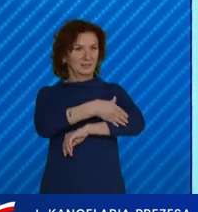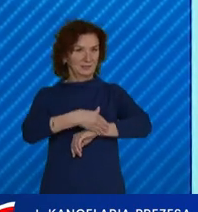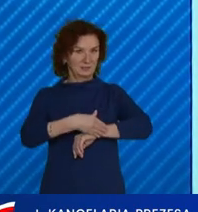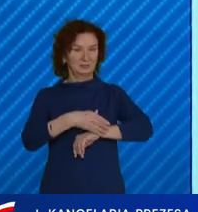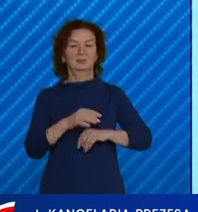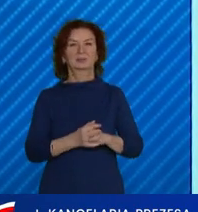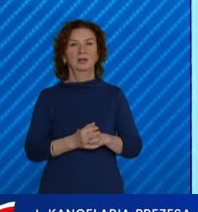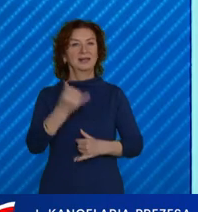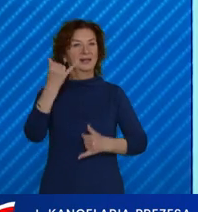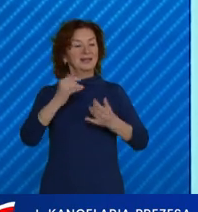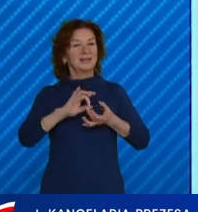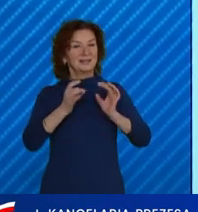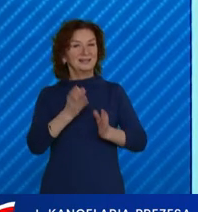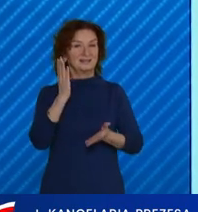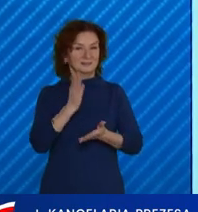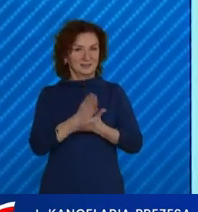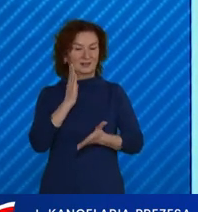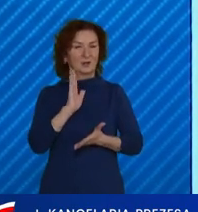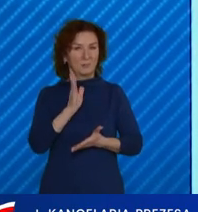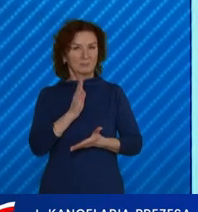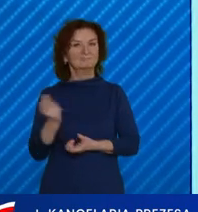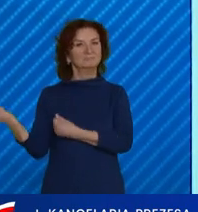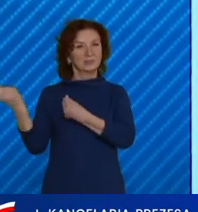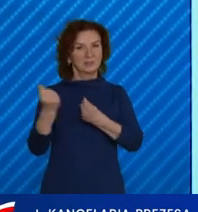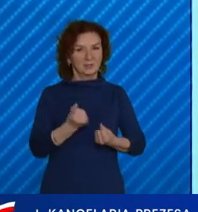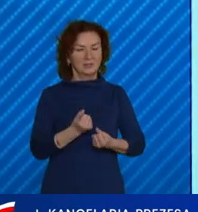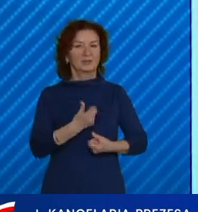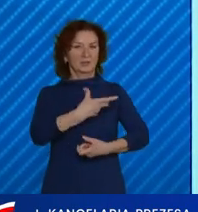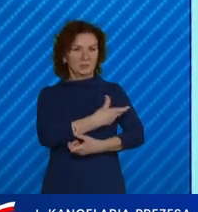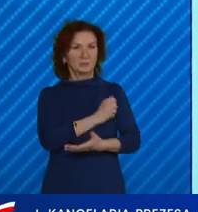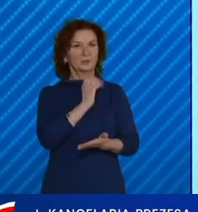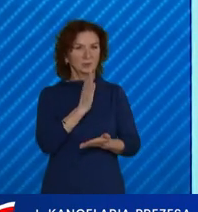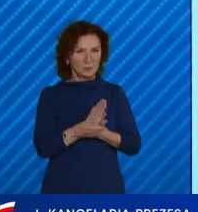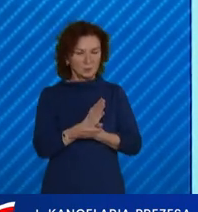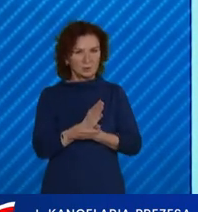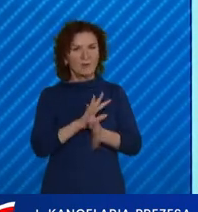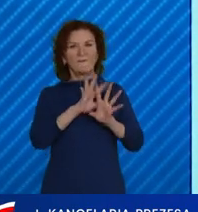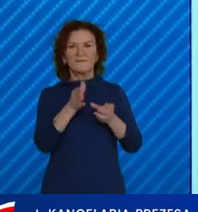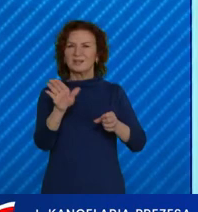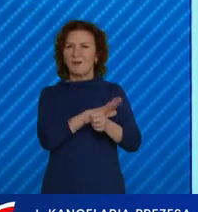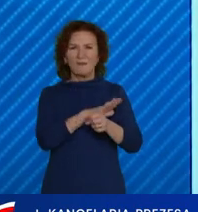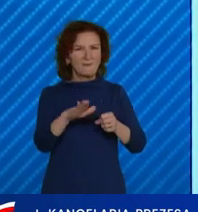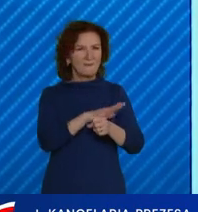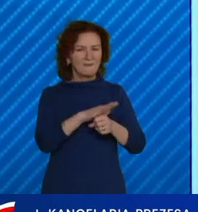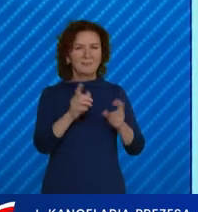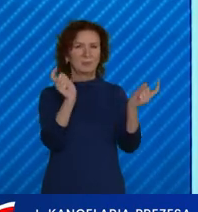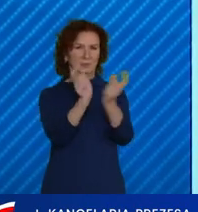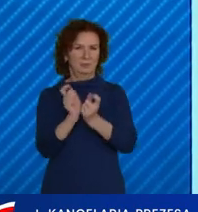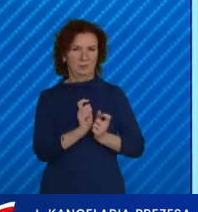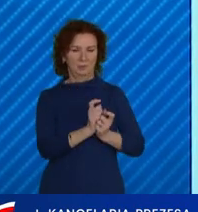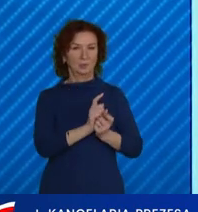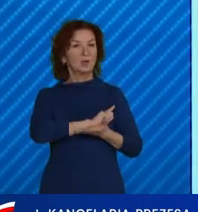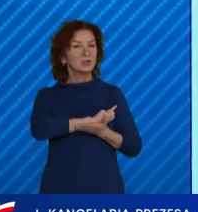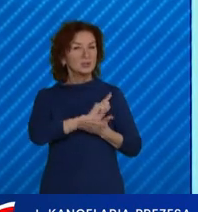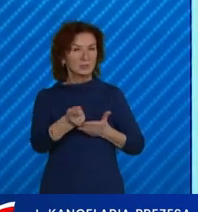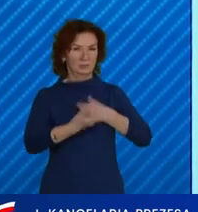tylko te szczepionki, to ten cały system zostanie nimi wypełniony i wtedy zacznie bardzo szybko działać, a nie